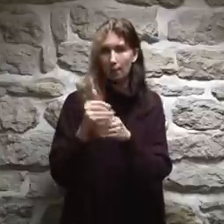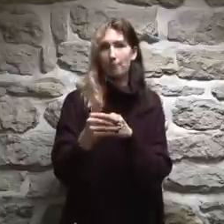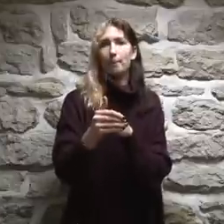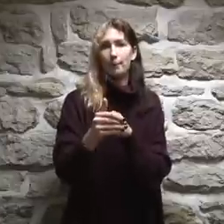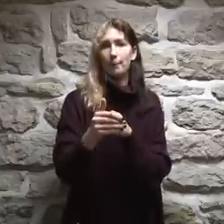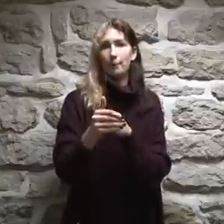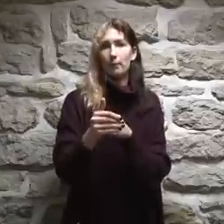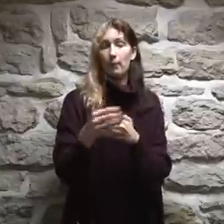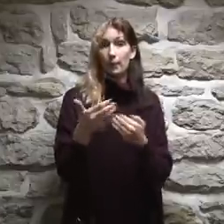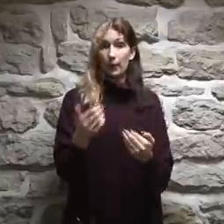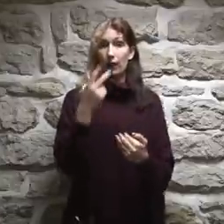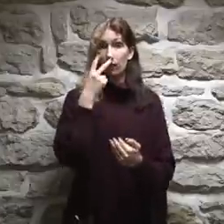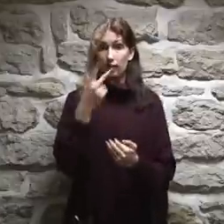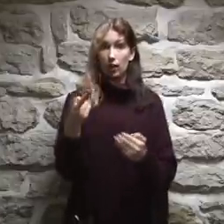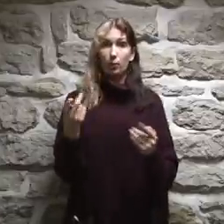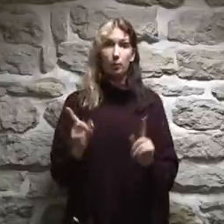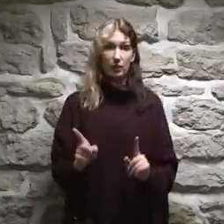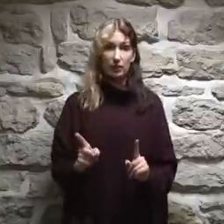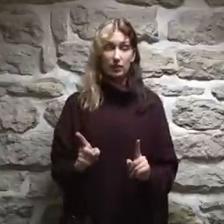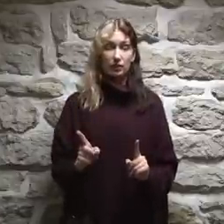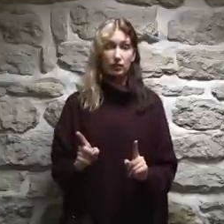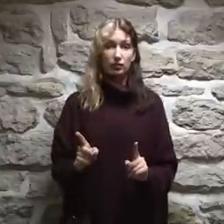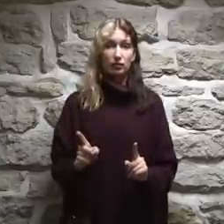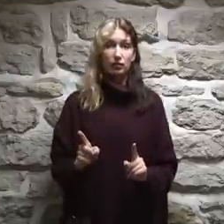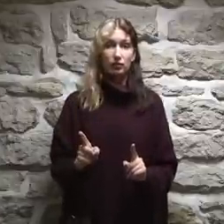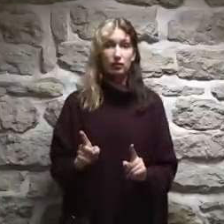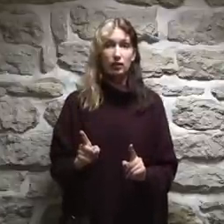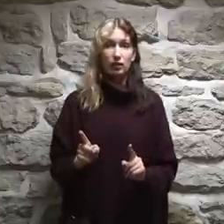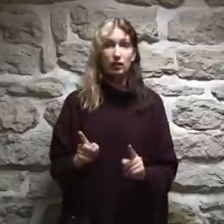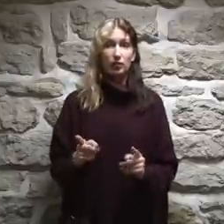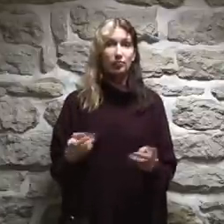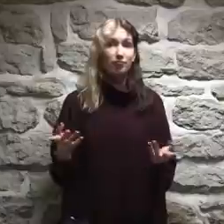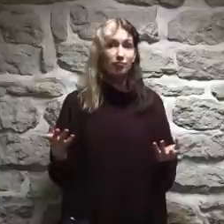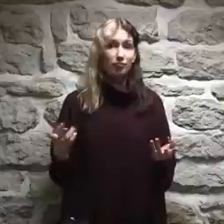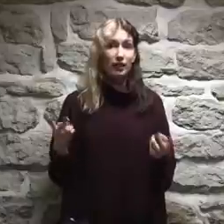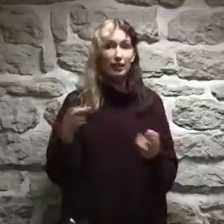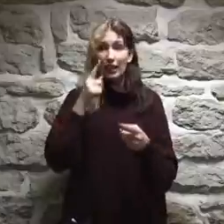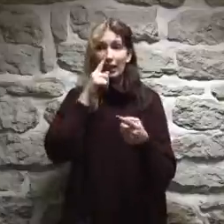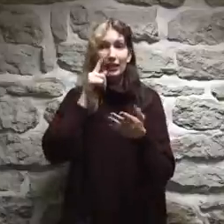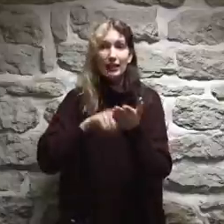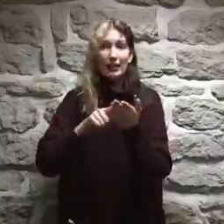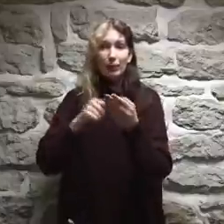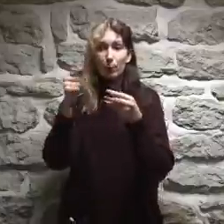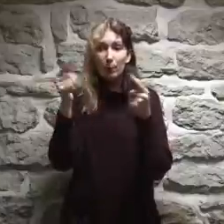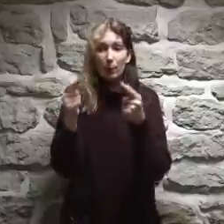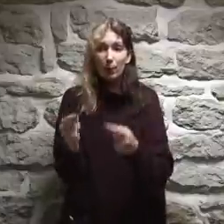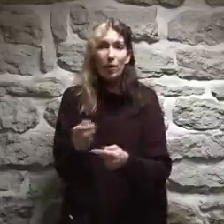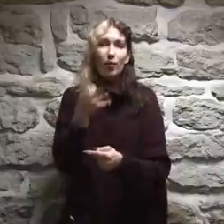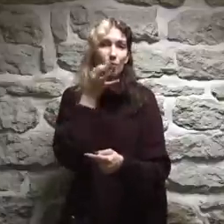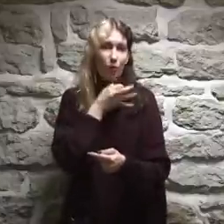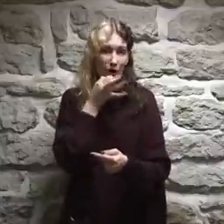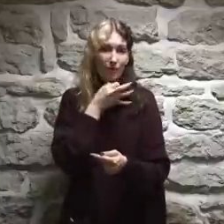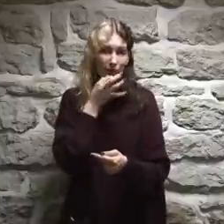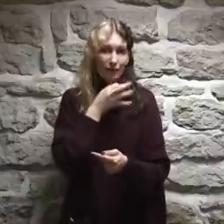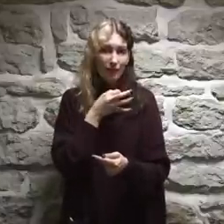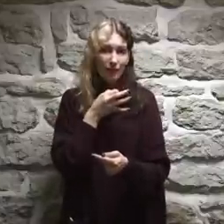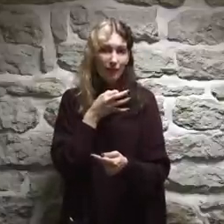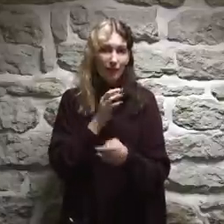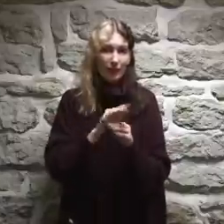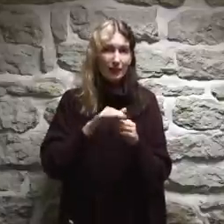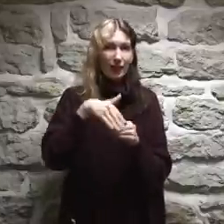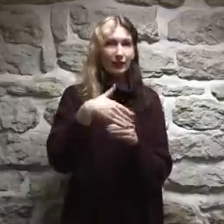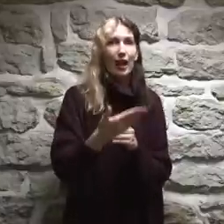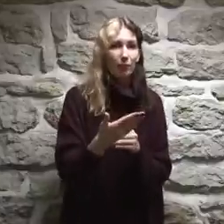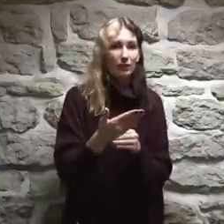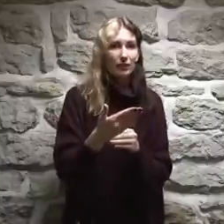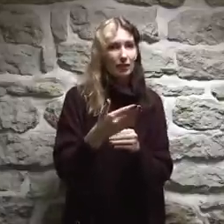Ja täna me näeme, et need tendentsid täpselt sellised veel ei ole, mis võimaldaksid meil ühte või teist järgmist sammu